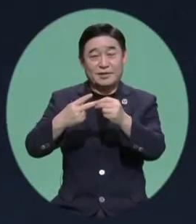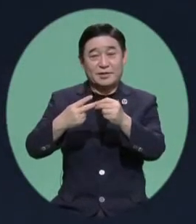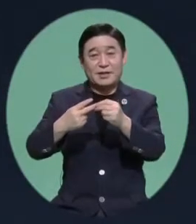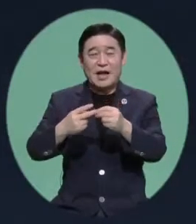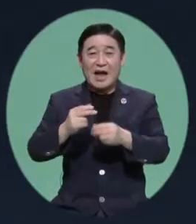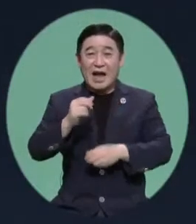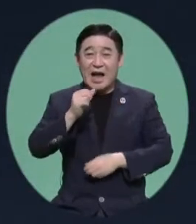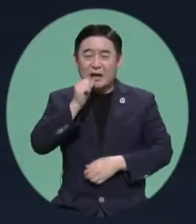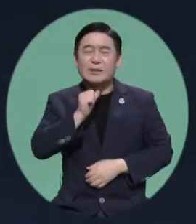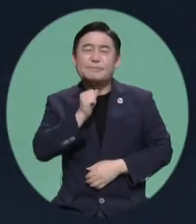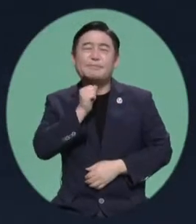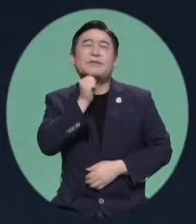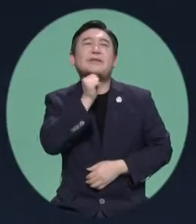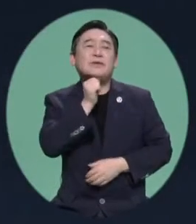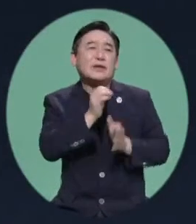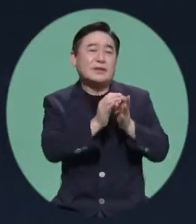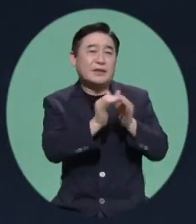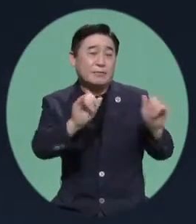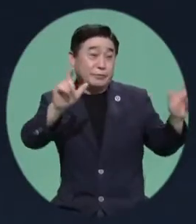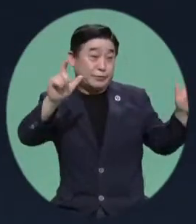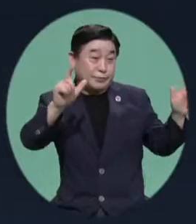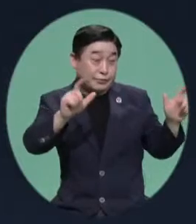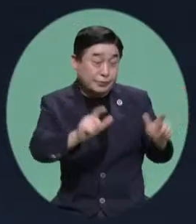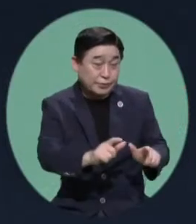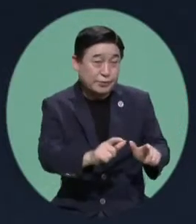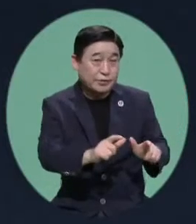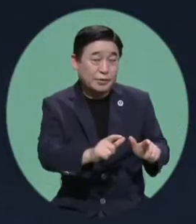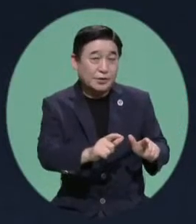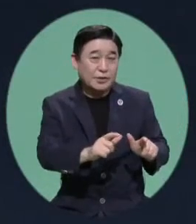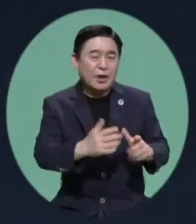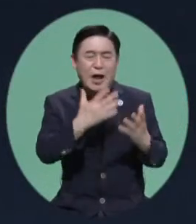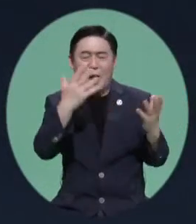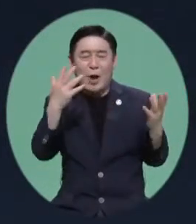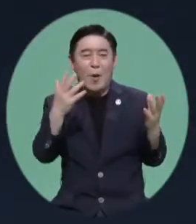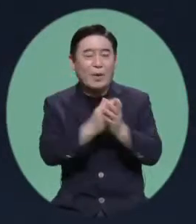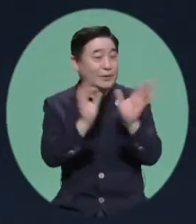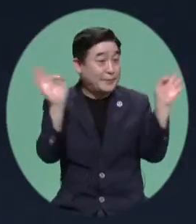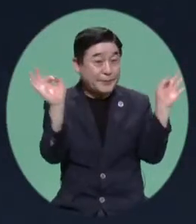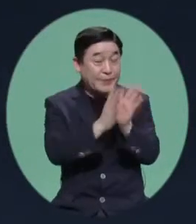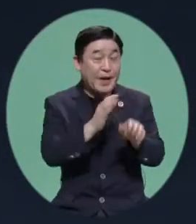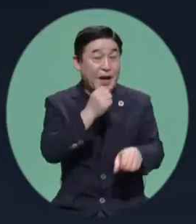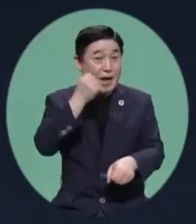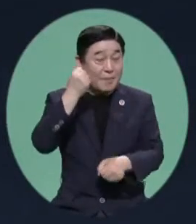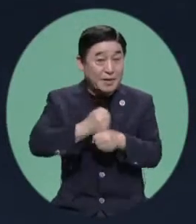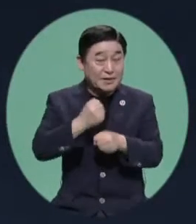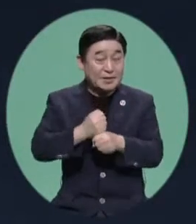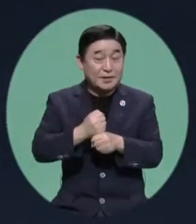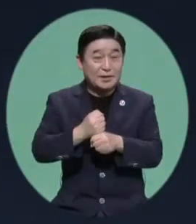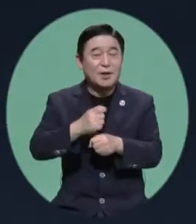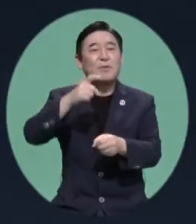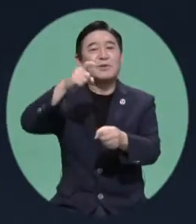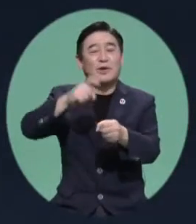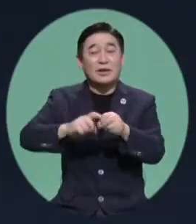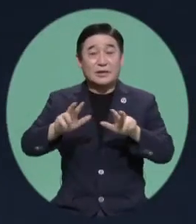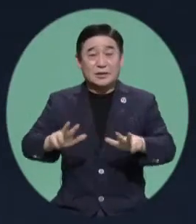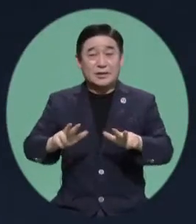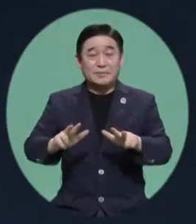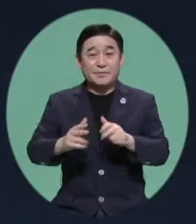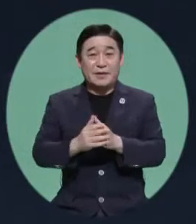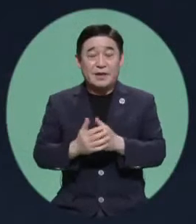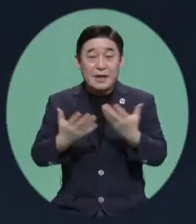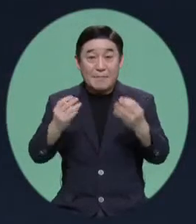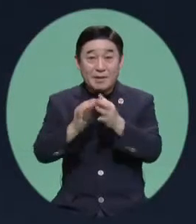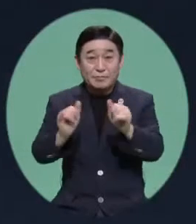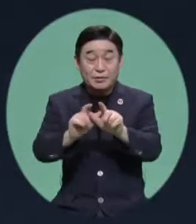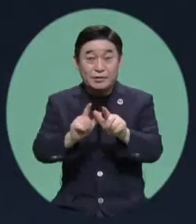절대 빈곤층의 감소 내지는 완전히 없애는 것입니다 어 지금 현재 많은